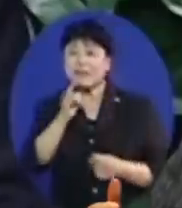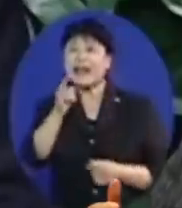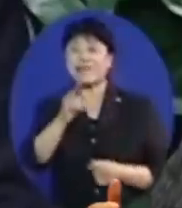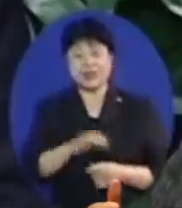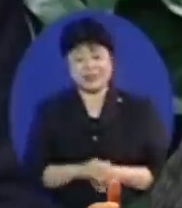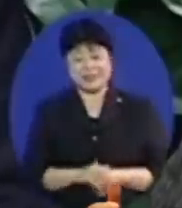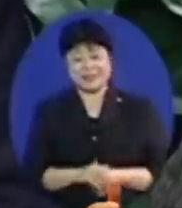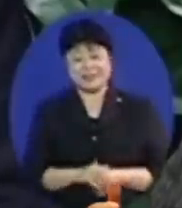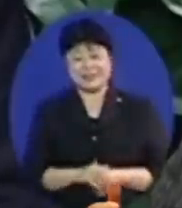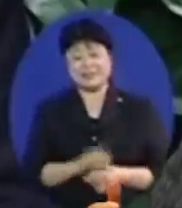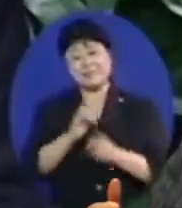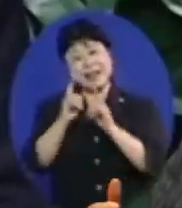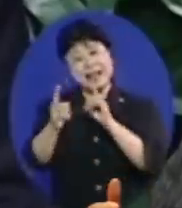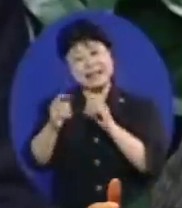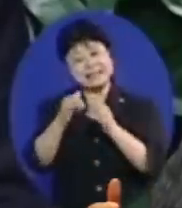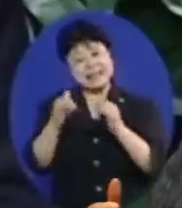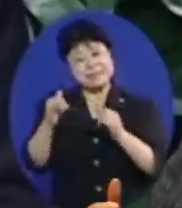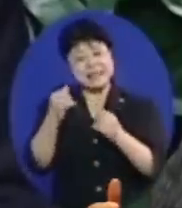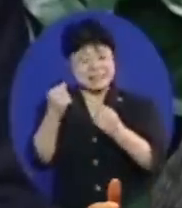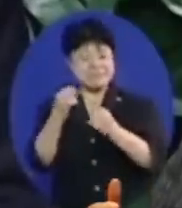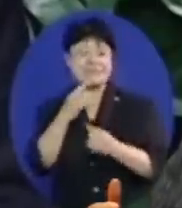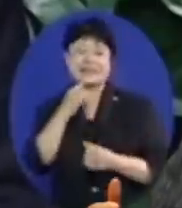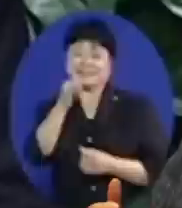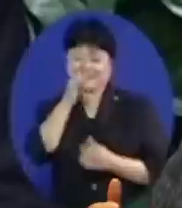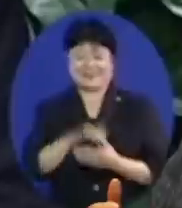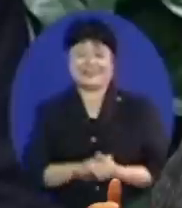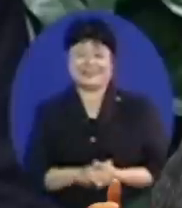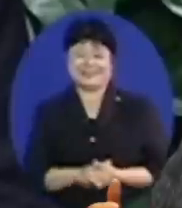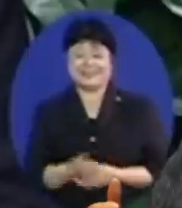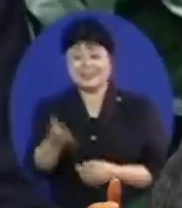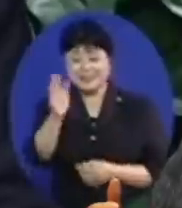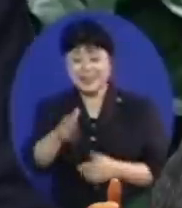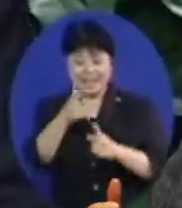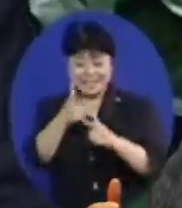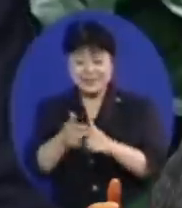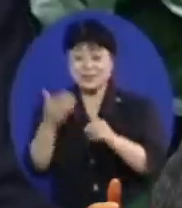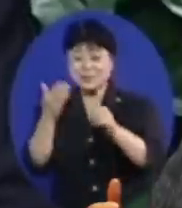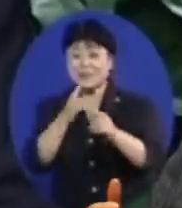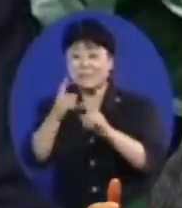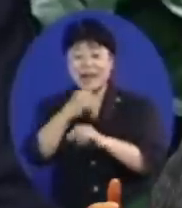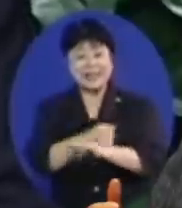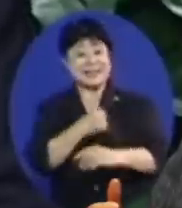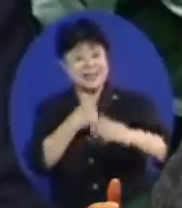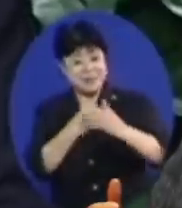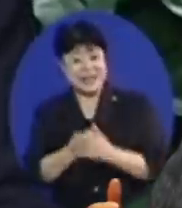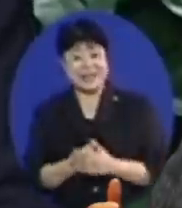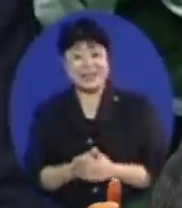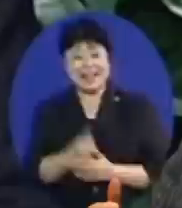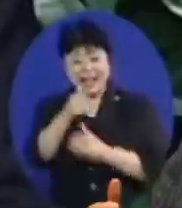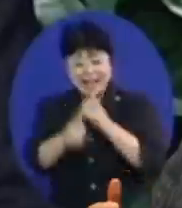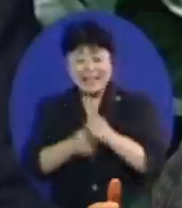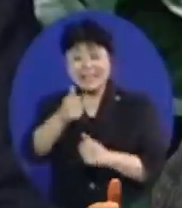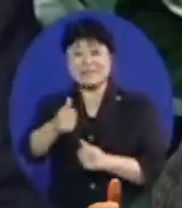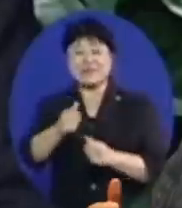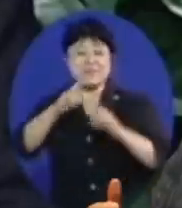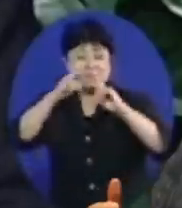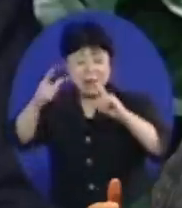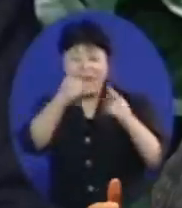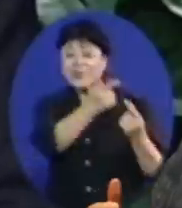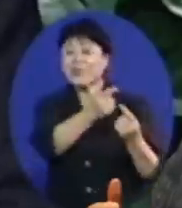말했다면 그 말은 인간적인 힘밖에 없습니다. 그러나 예수님께서 말씀하신 것은 하나님이 하신 말씀인